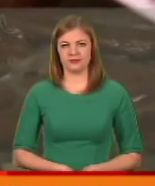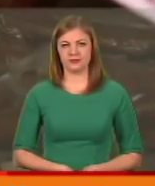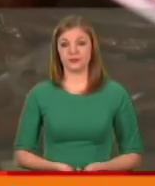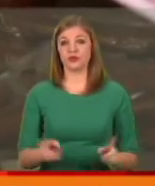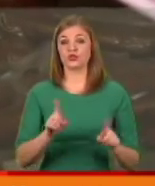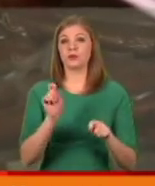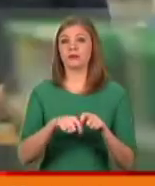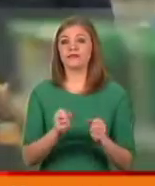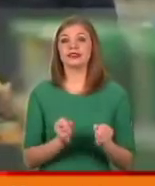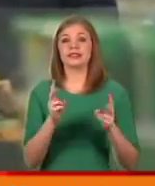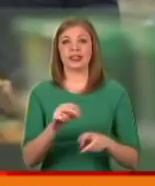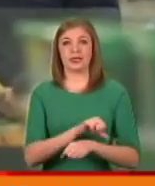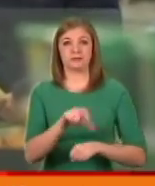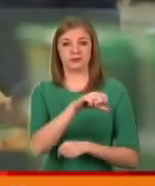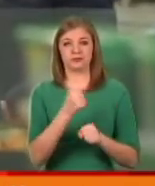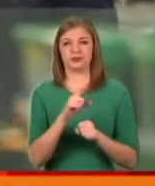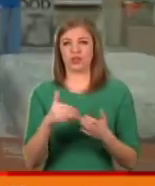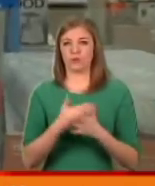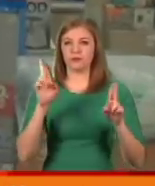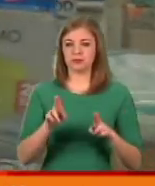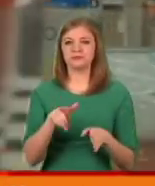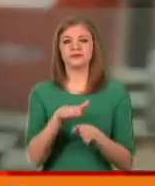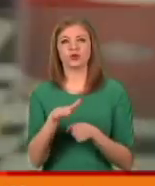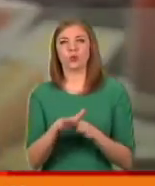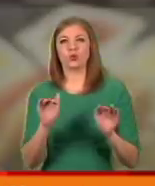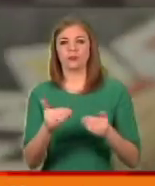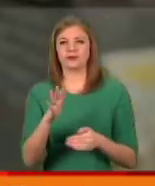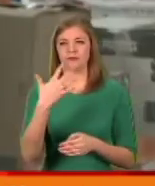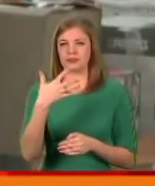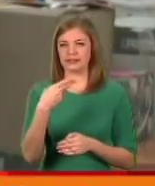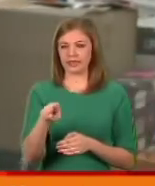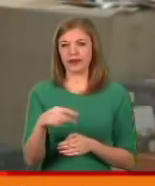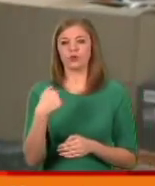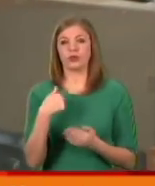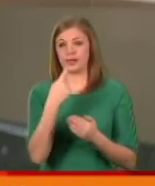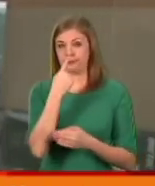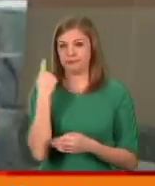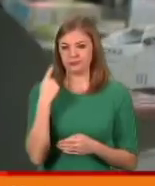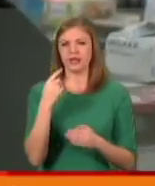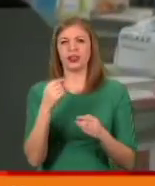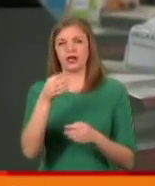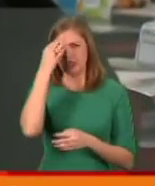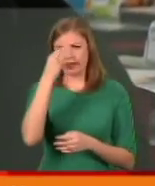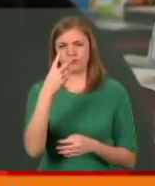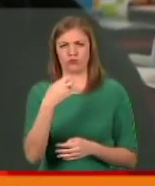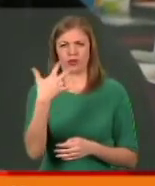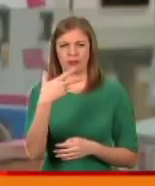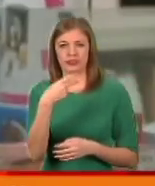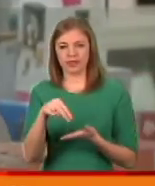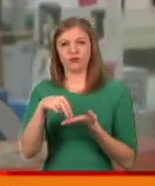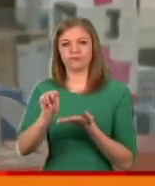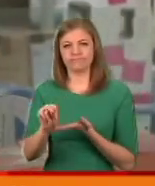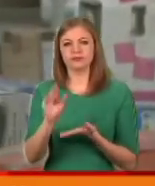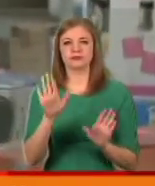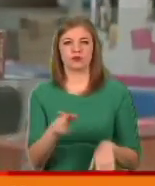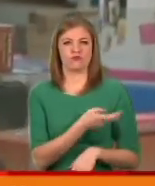Аби перевірити, як митники працюють за нових правил, чи виконують обмеження у 50 євро, я напередодні рівно на цю суму здійснив покупку